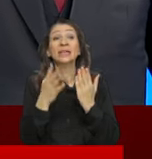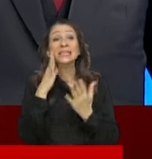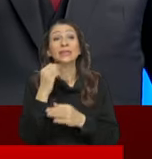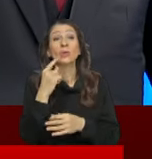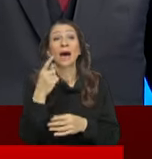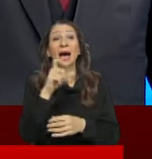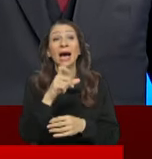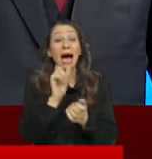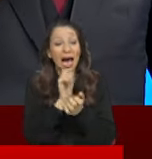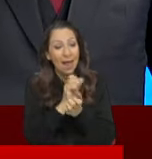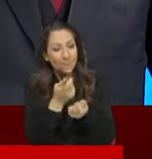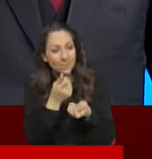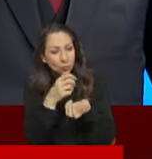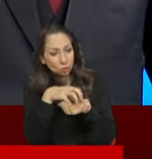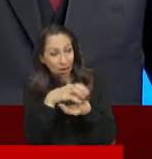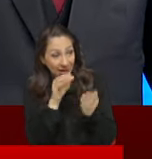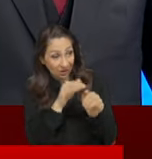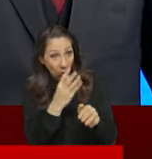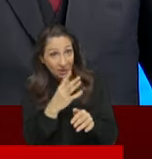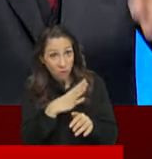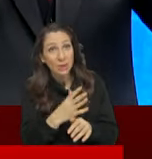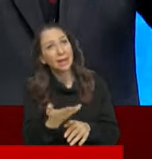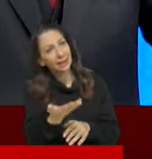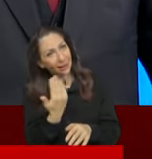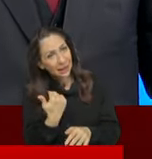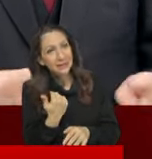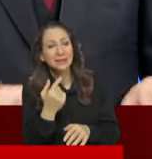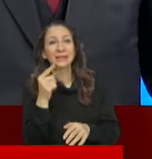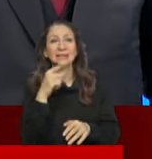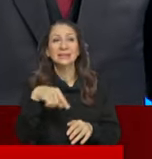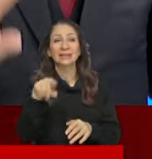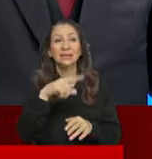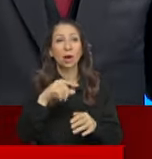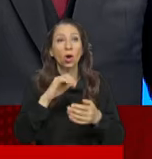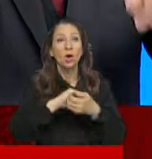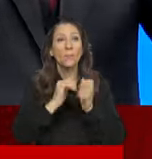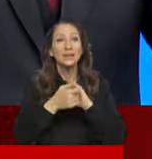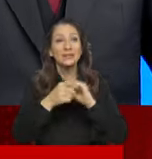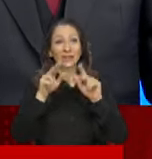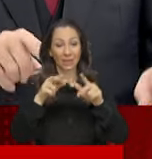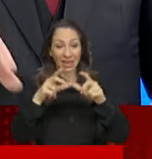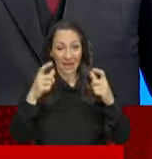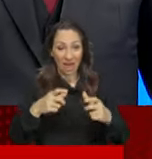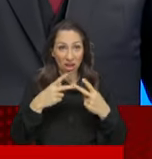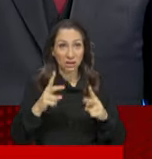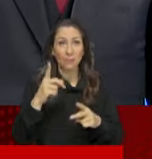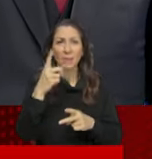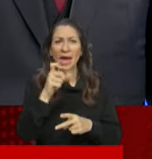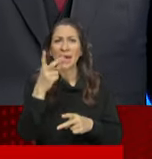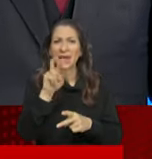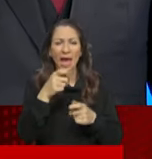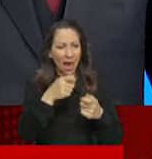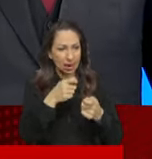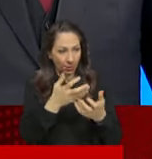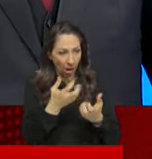diyorum ki aile bütçesine katkıda bulunmak istiyor musunuz gelin sizlere Eee kooperatif türü yerler açayım bir ay 2 ay